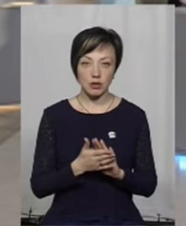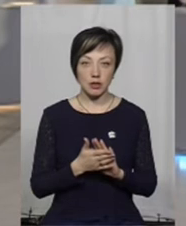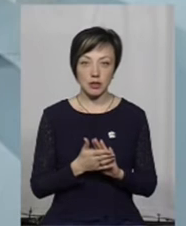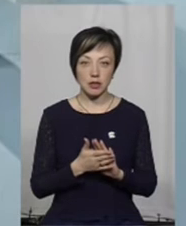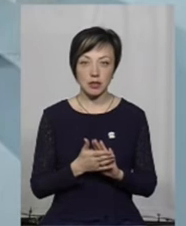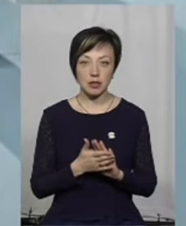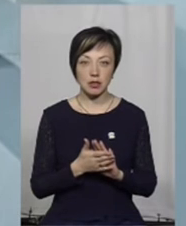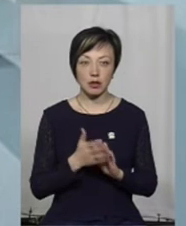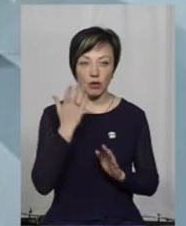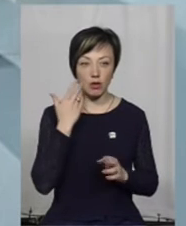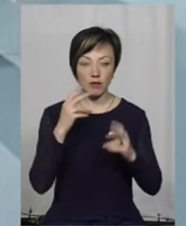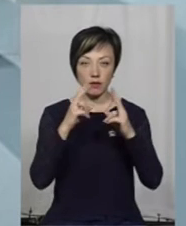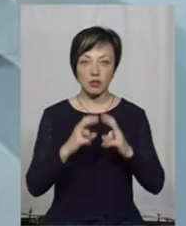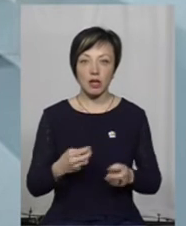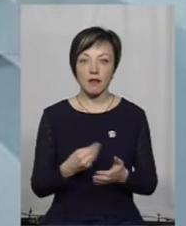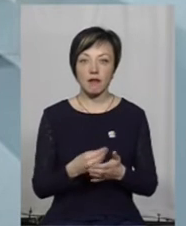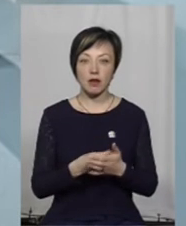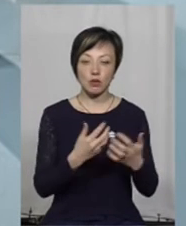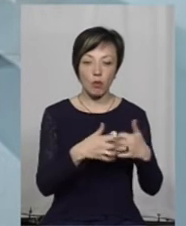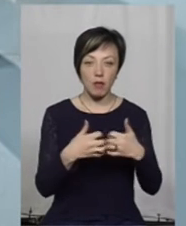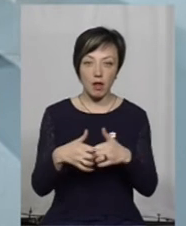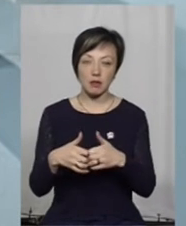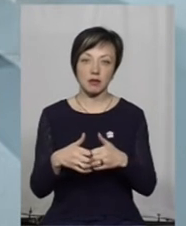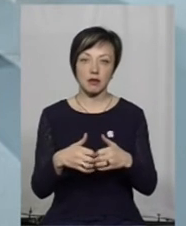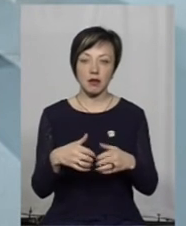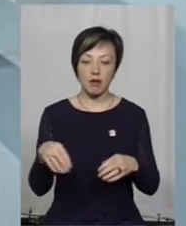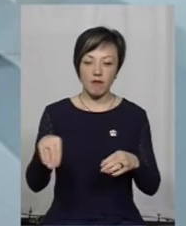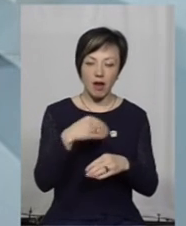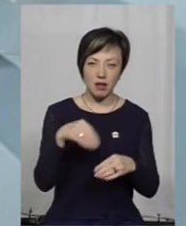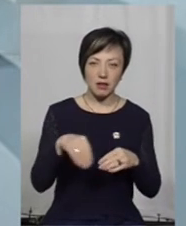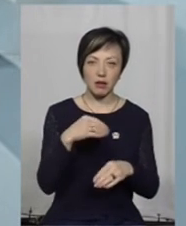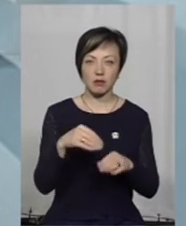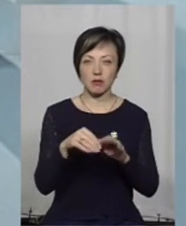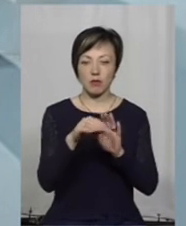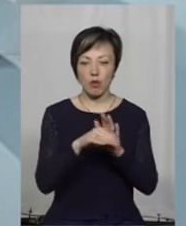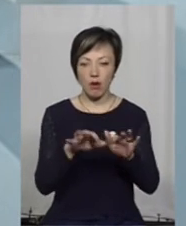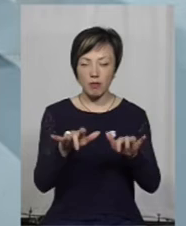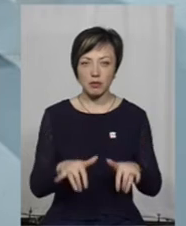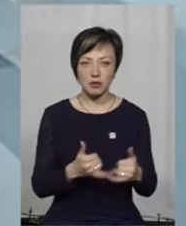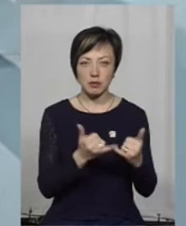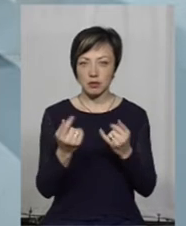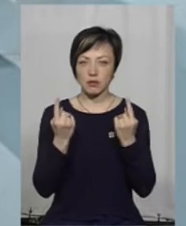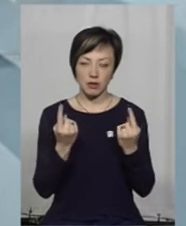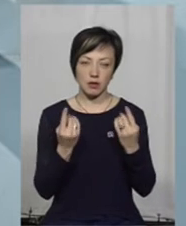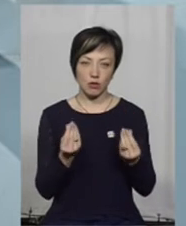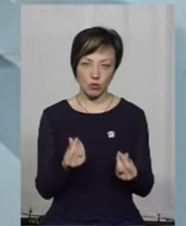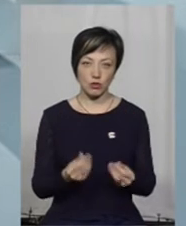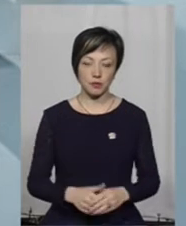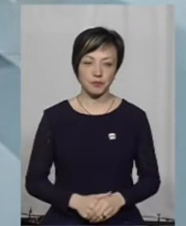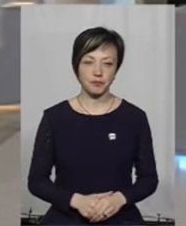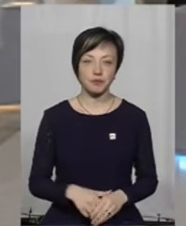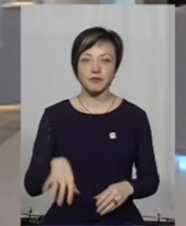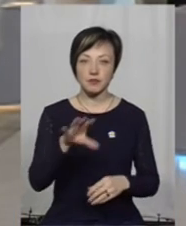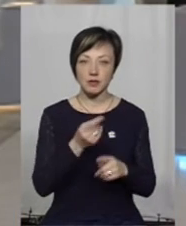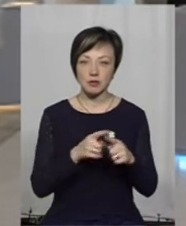саму систему, коли ми вивчали вартість обладнання, вартість валідаторів, вартість програмного забезпечення, доволі суттєві кошти.